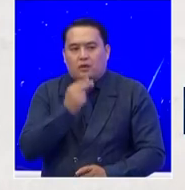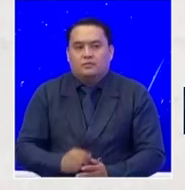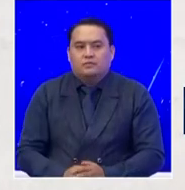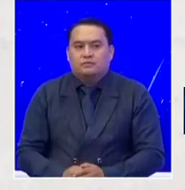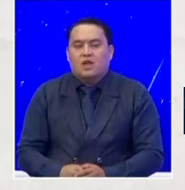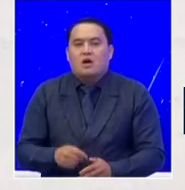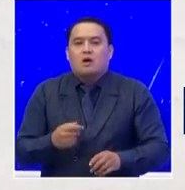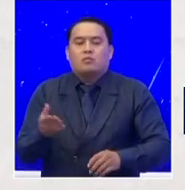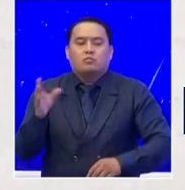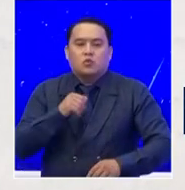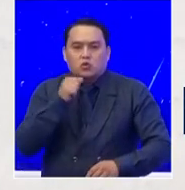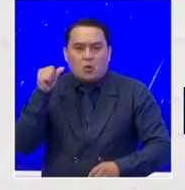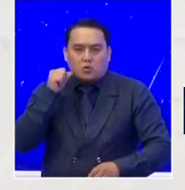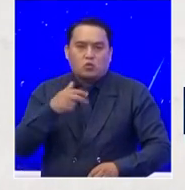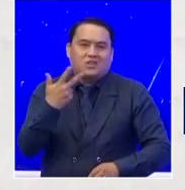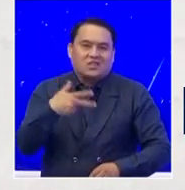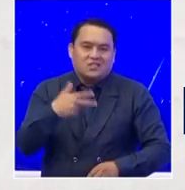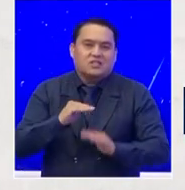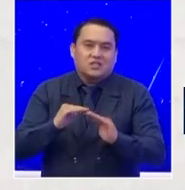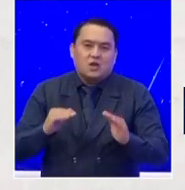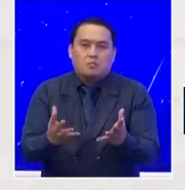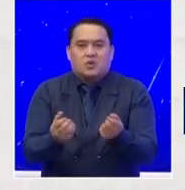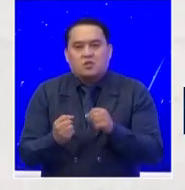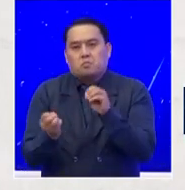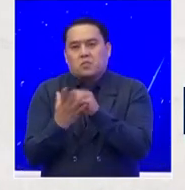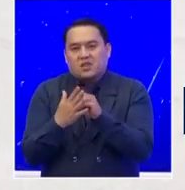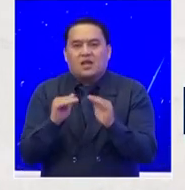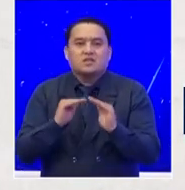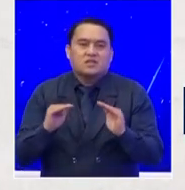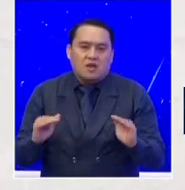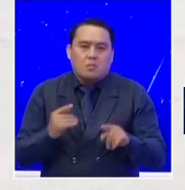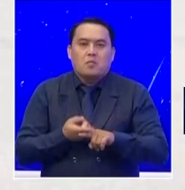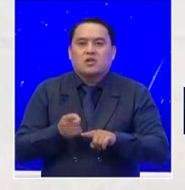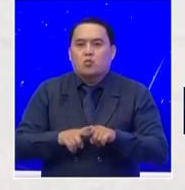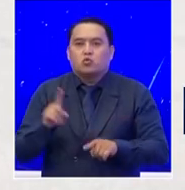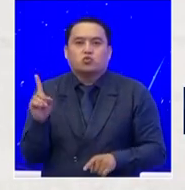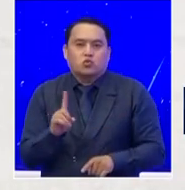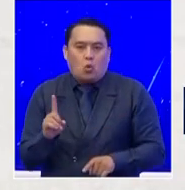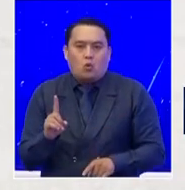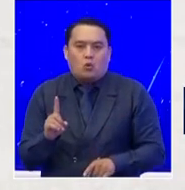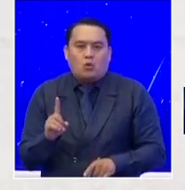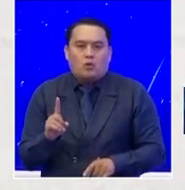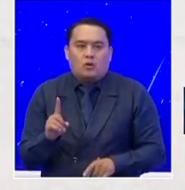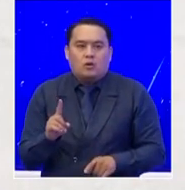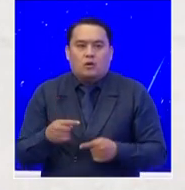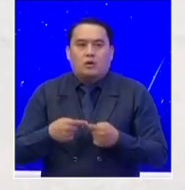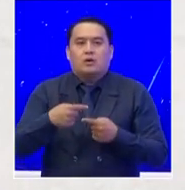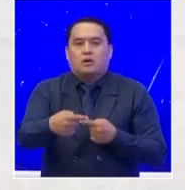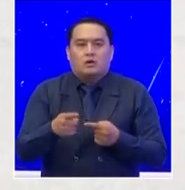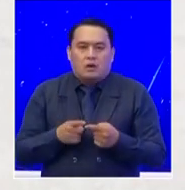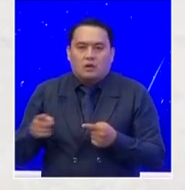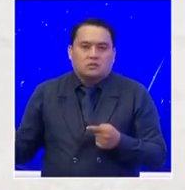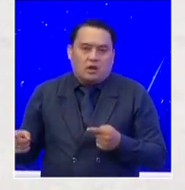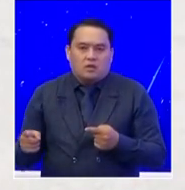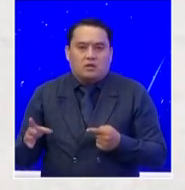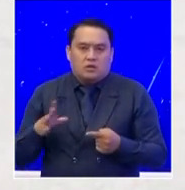детей. В этом году мы будем уже принимать по 15 детей. Потому что между расстоянием детей должно